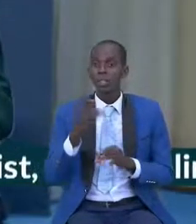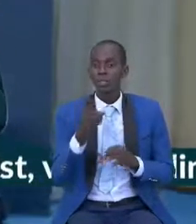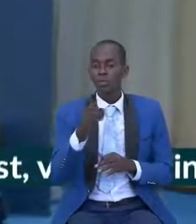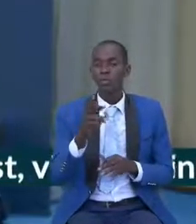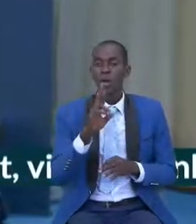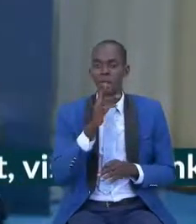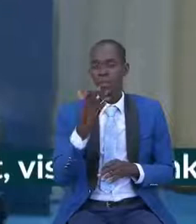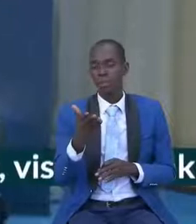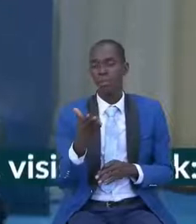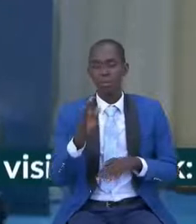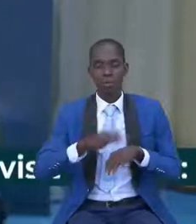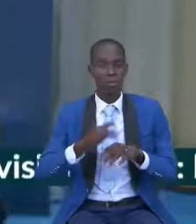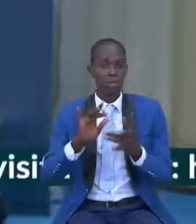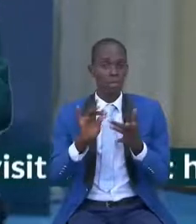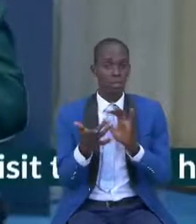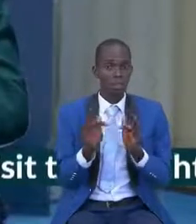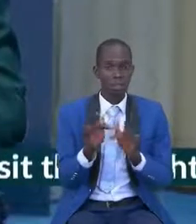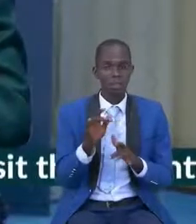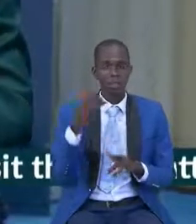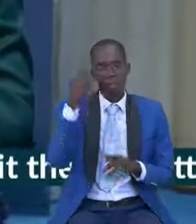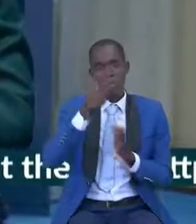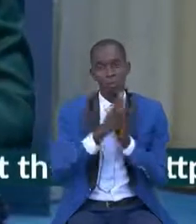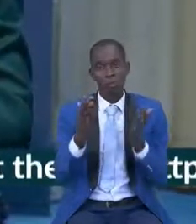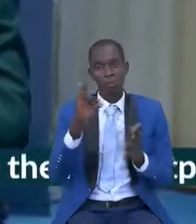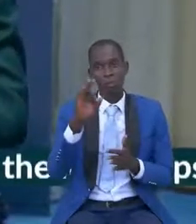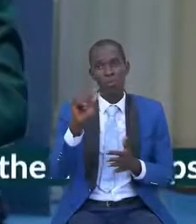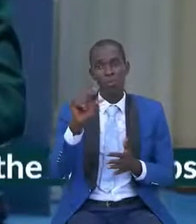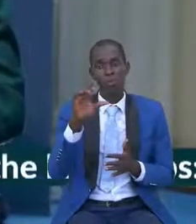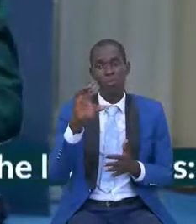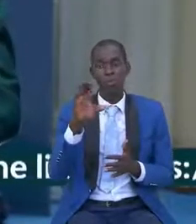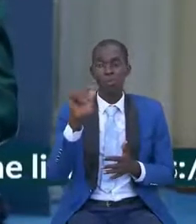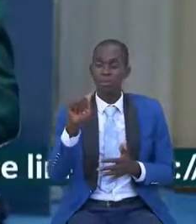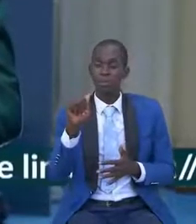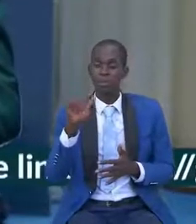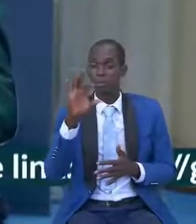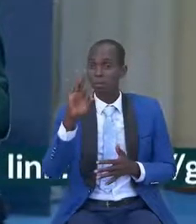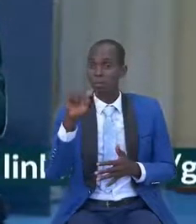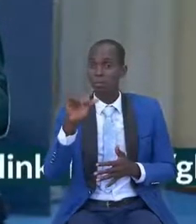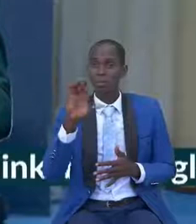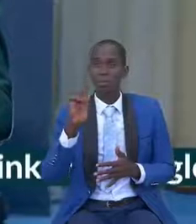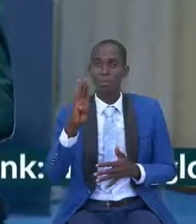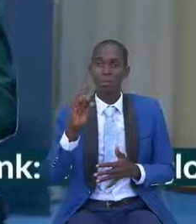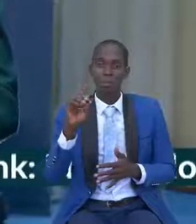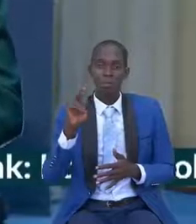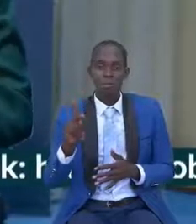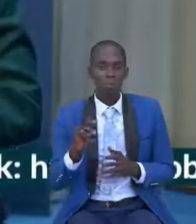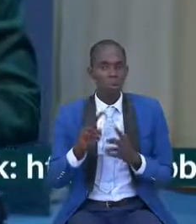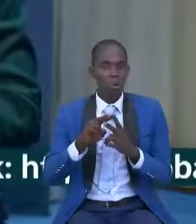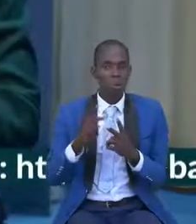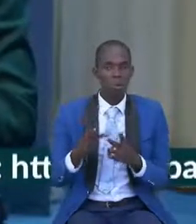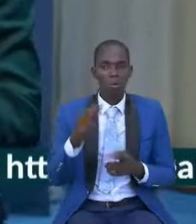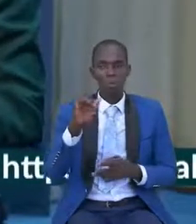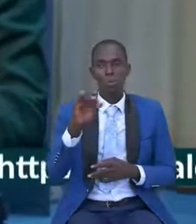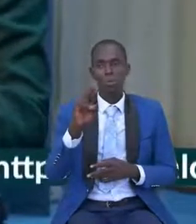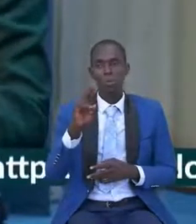qui s'affiche. Cliquez dessus. Et il y a un formulaire qui va s'afficher.